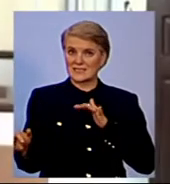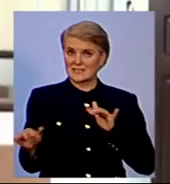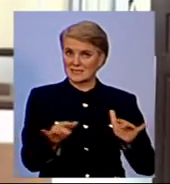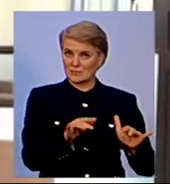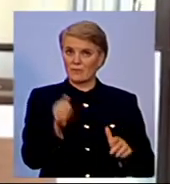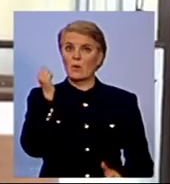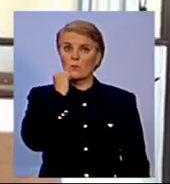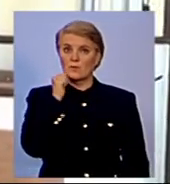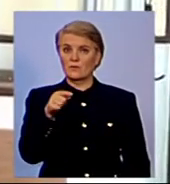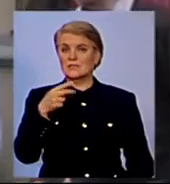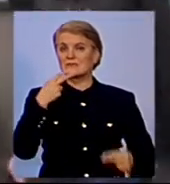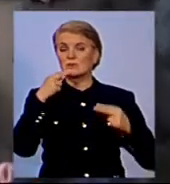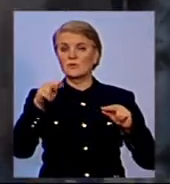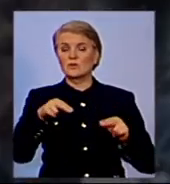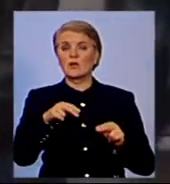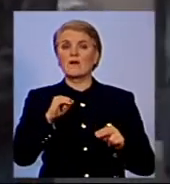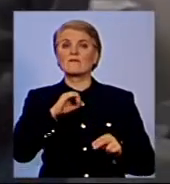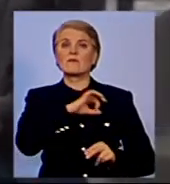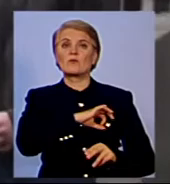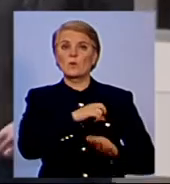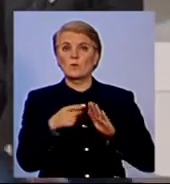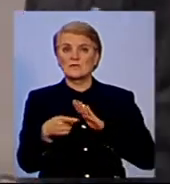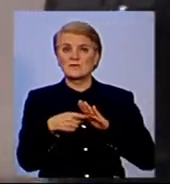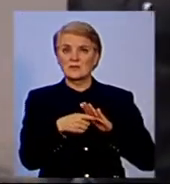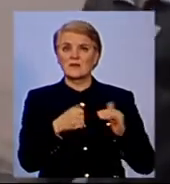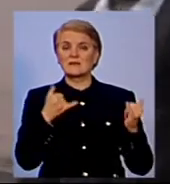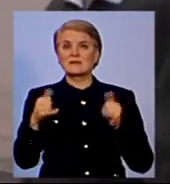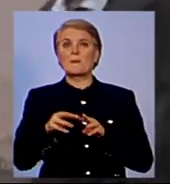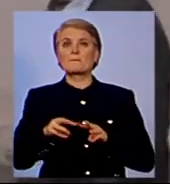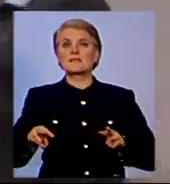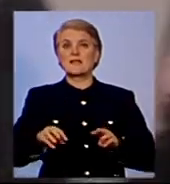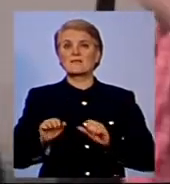головного управління розвідки Міноборони України. У Міністерстві оборони це